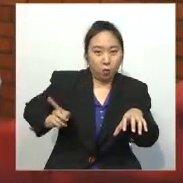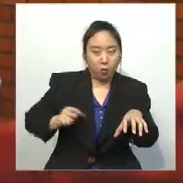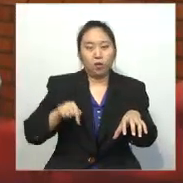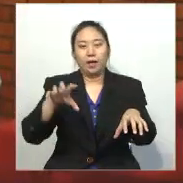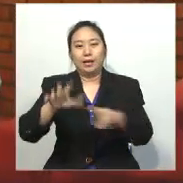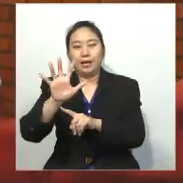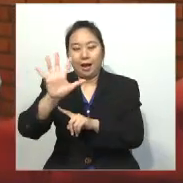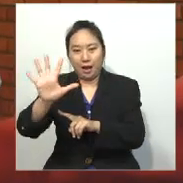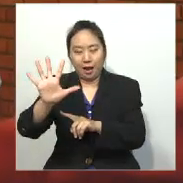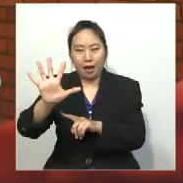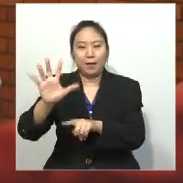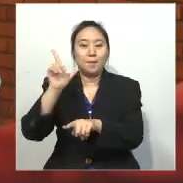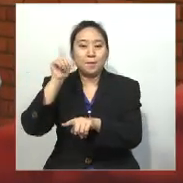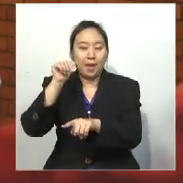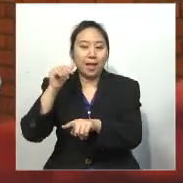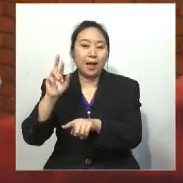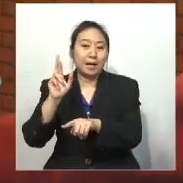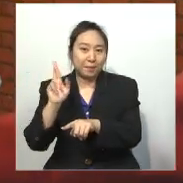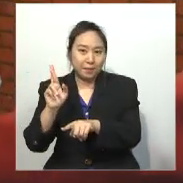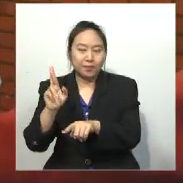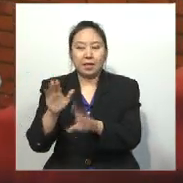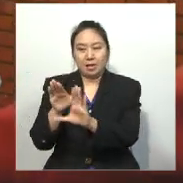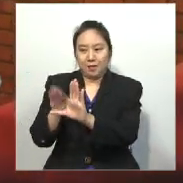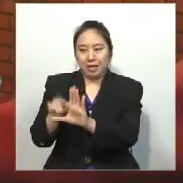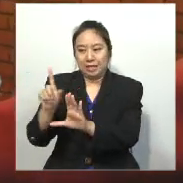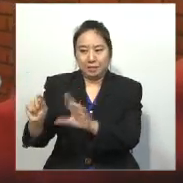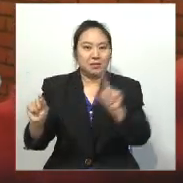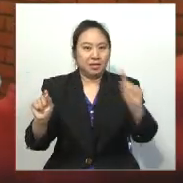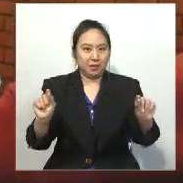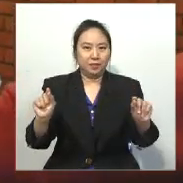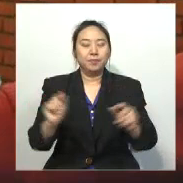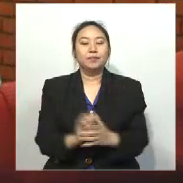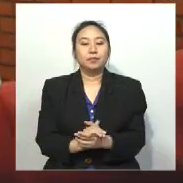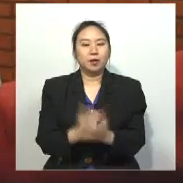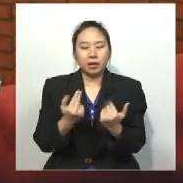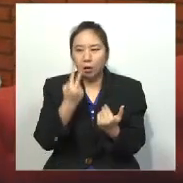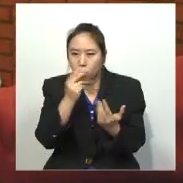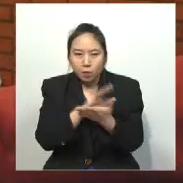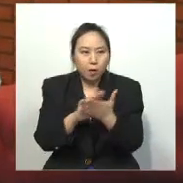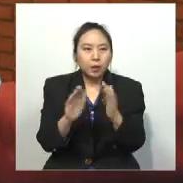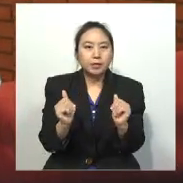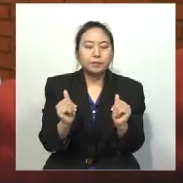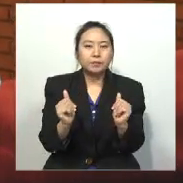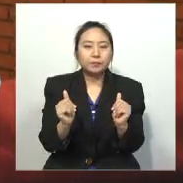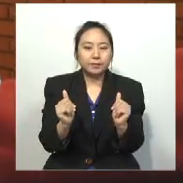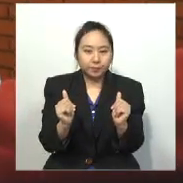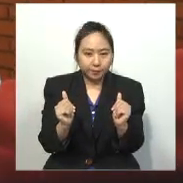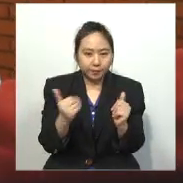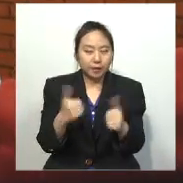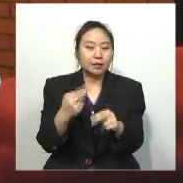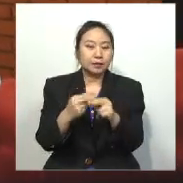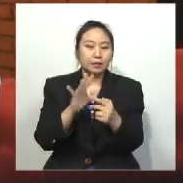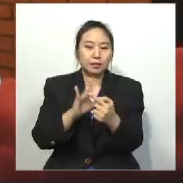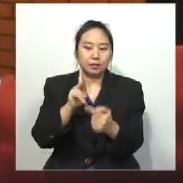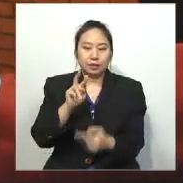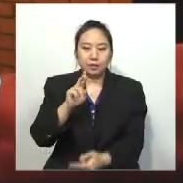านิวัฒนาเสมิงแม่ริมแม่แตงนะครับมีผู้สมัครเขตละ20คนซึ่งบรรยากาศทั่วไปก็เป็นไปด้วยความเรียบร้อยทางด้านของนายเกรียงไกร